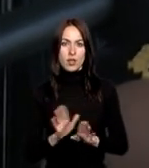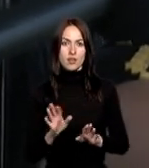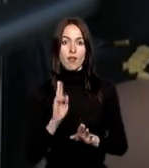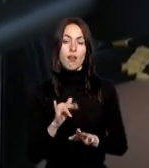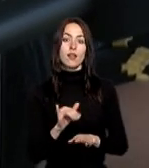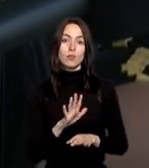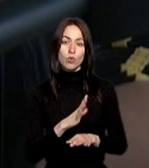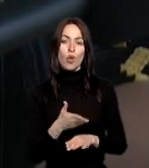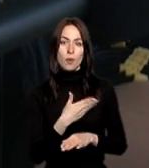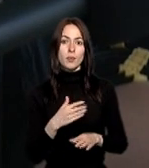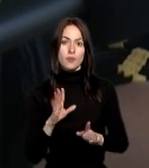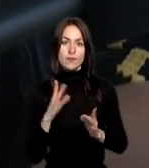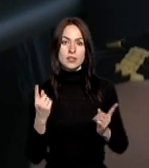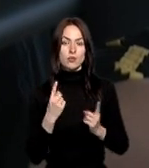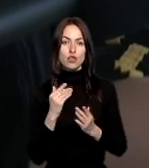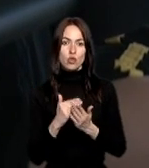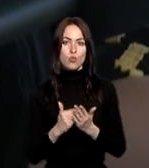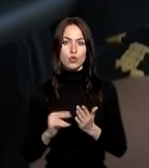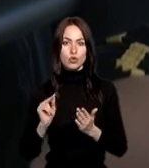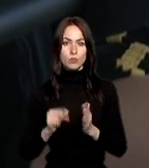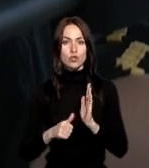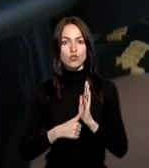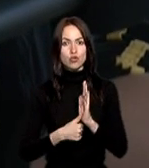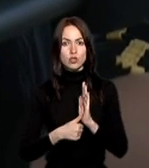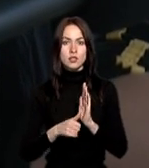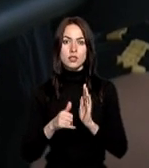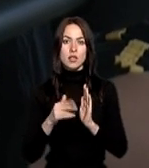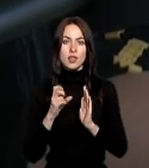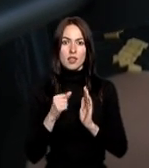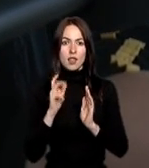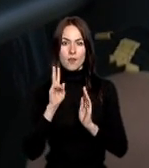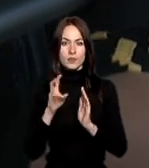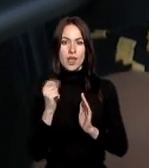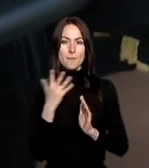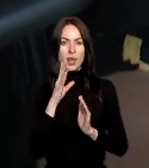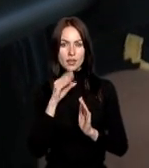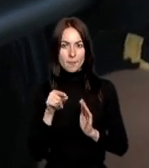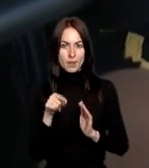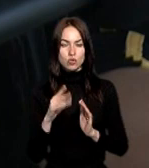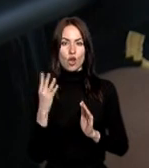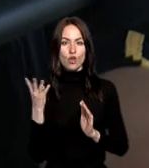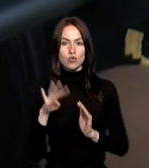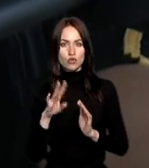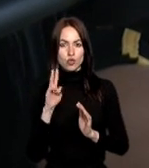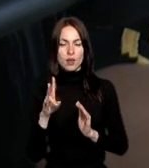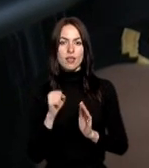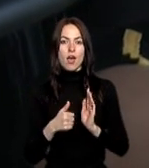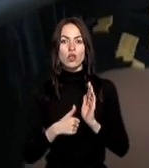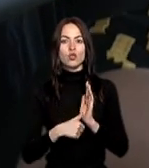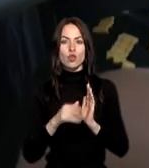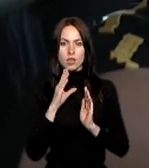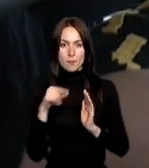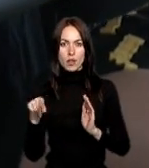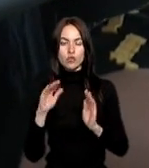було, ми, в принципі, в звичайному режимі. 6 – на 5-му маршруті, 4, здається, на 6-му. Карантин був,